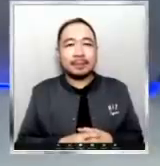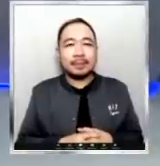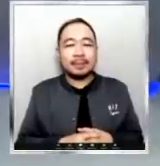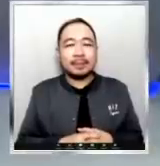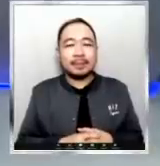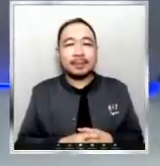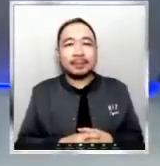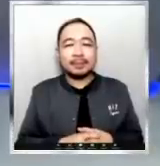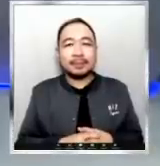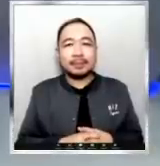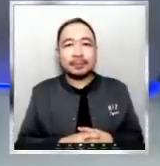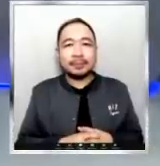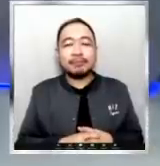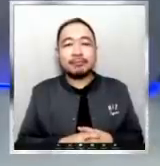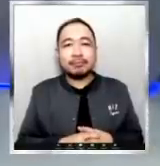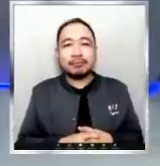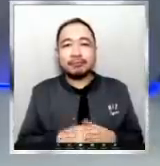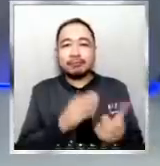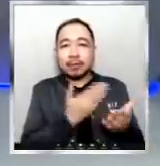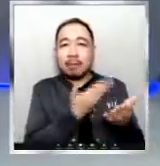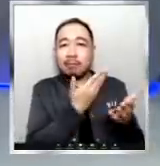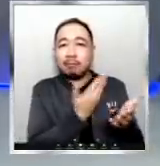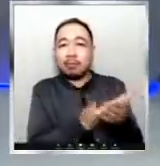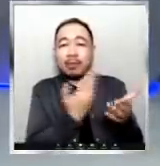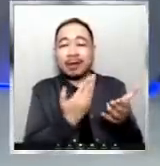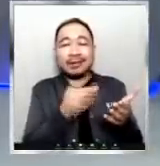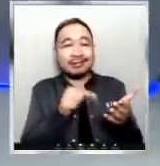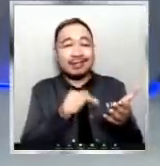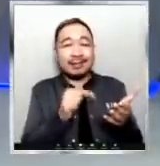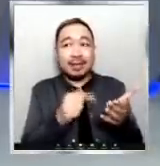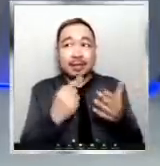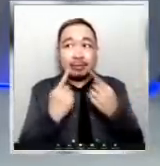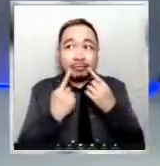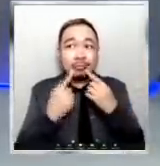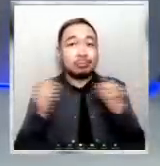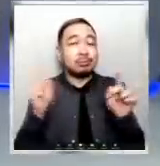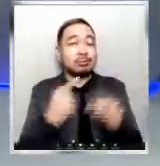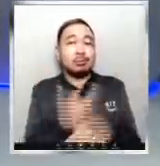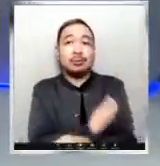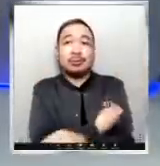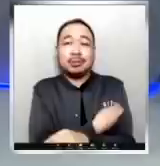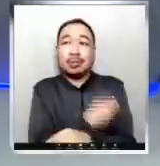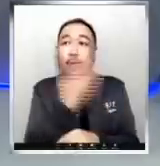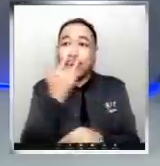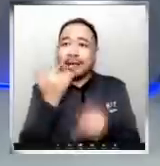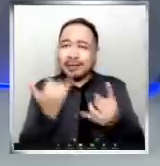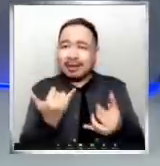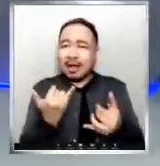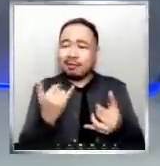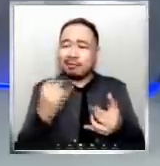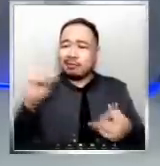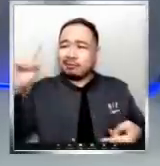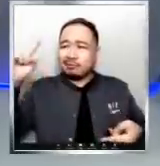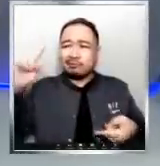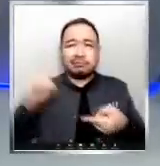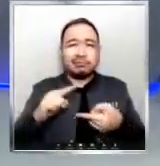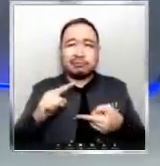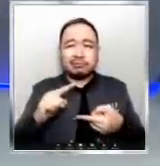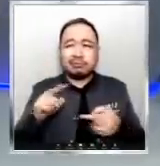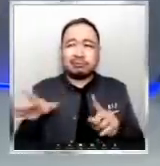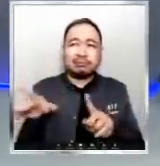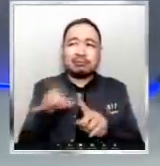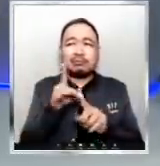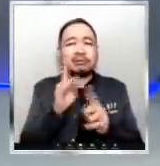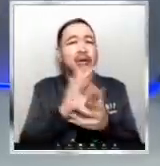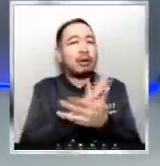Patunay sa bisa ng mga bakuna ang lubhang mababang bilang ng mga bakunado na tinamaan po ng COVID-19. Pero paalala